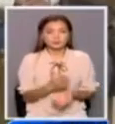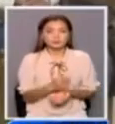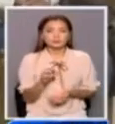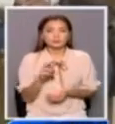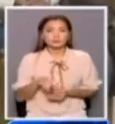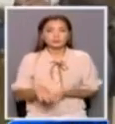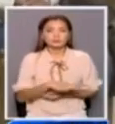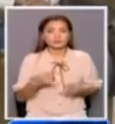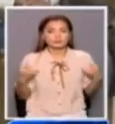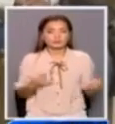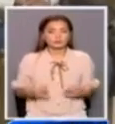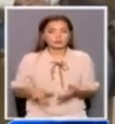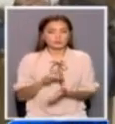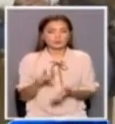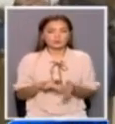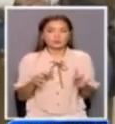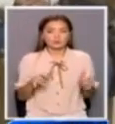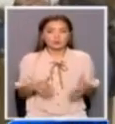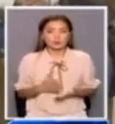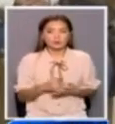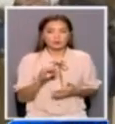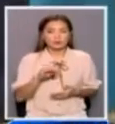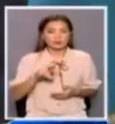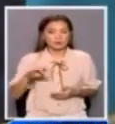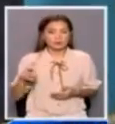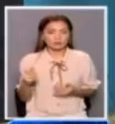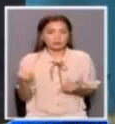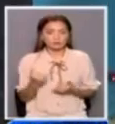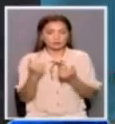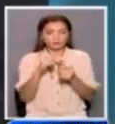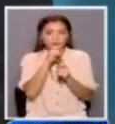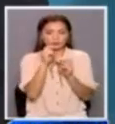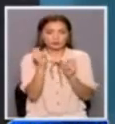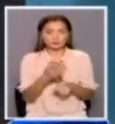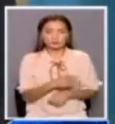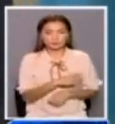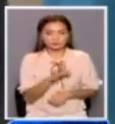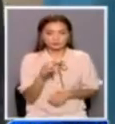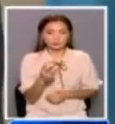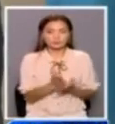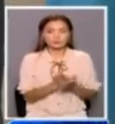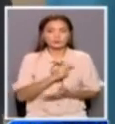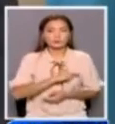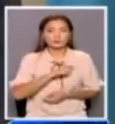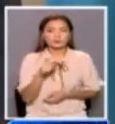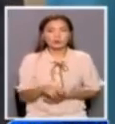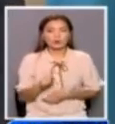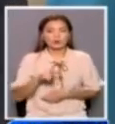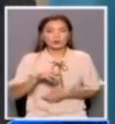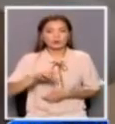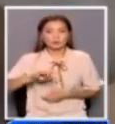Атырау облыстық кардиологиялық орталығының хатшысы Папузина Елена құрмет орденімен облыстық жедел жәрдем станциясының фельдшері